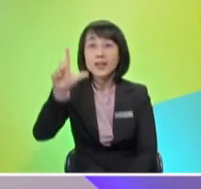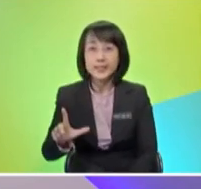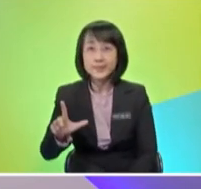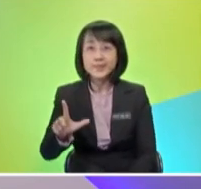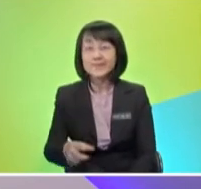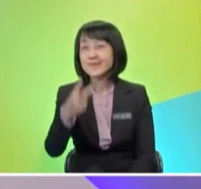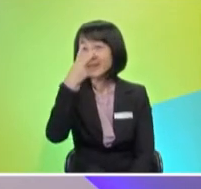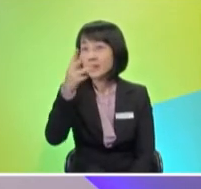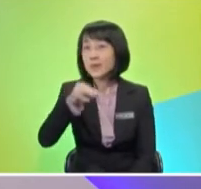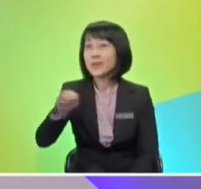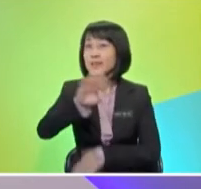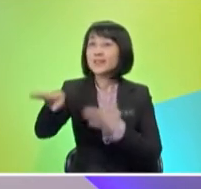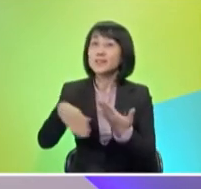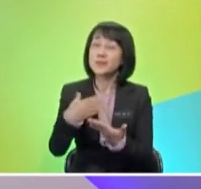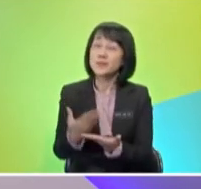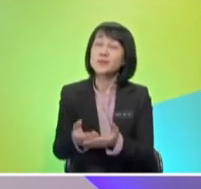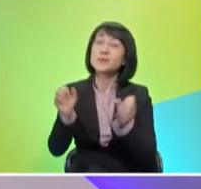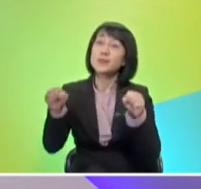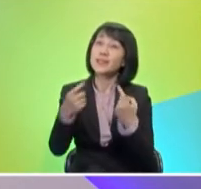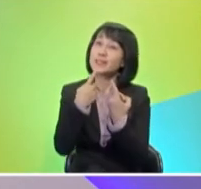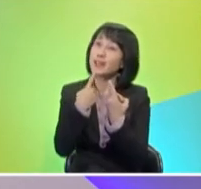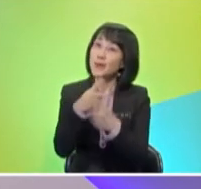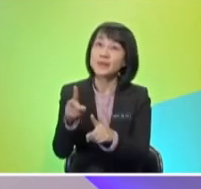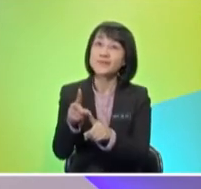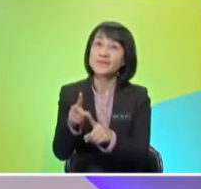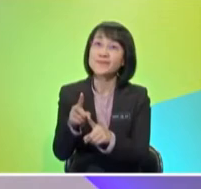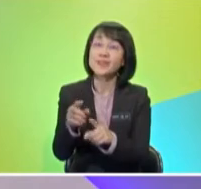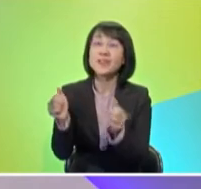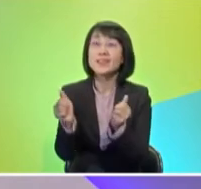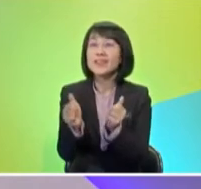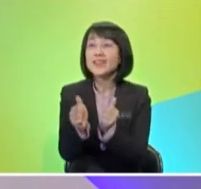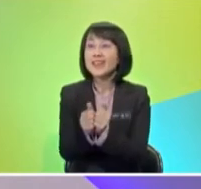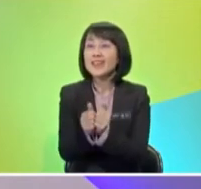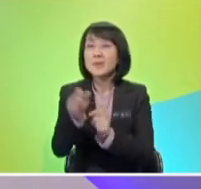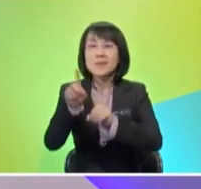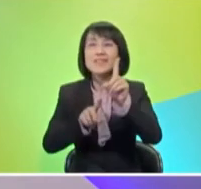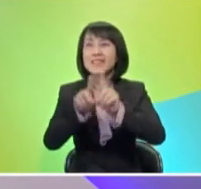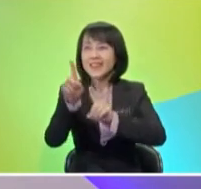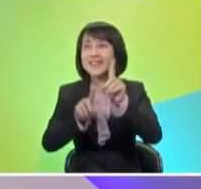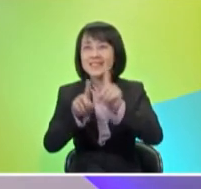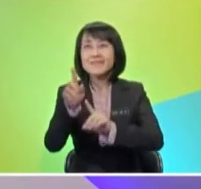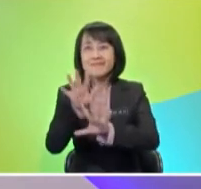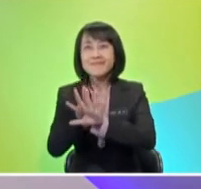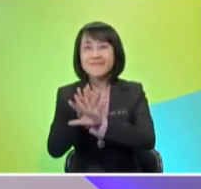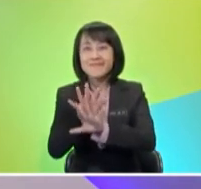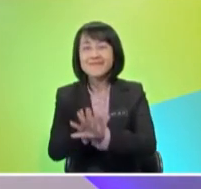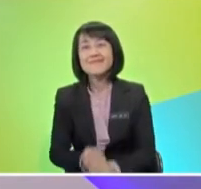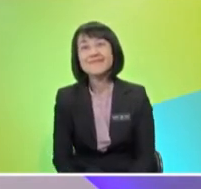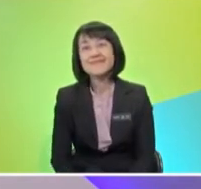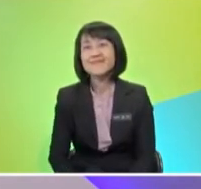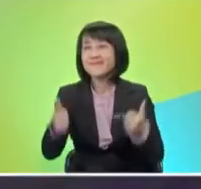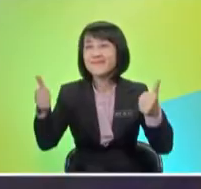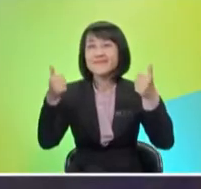semua dapat menjawab dengan bilangan bintang yang diperoleh oleh mereka sangat